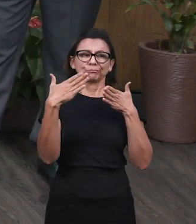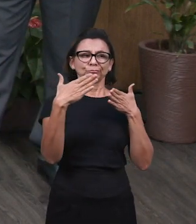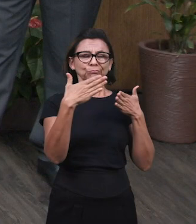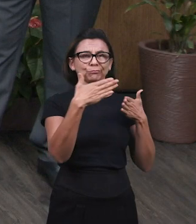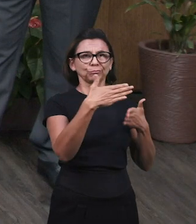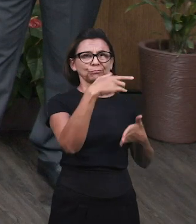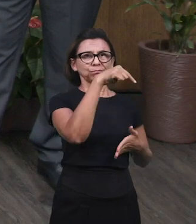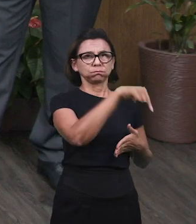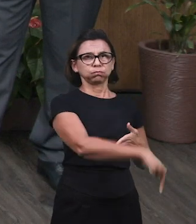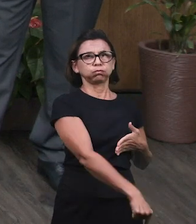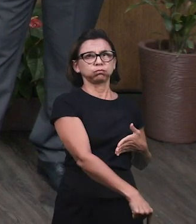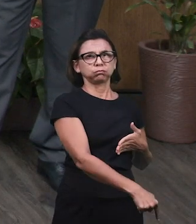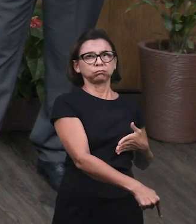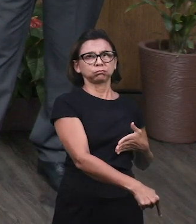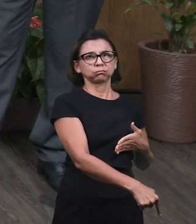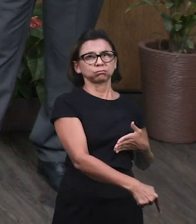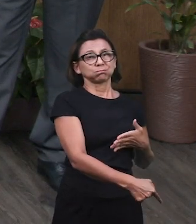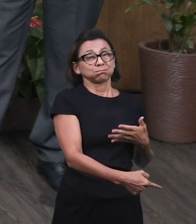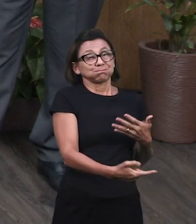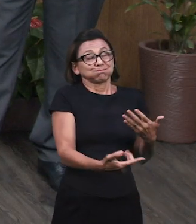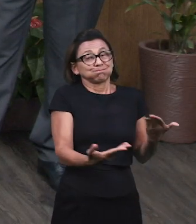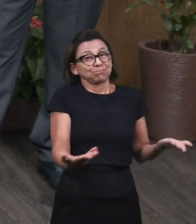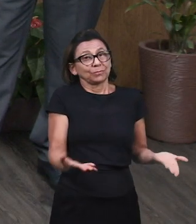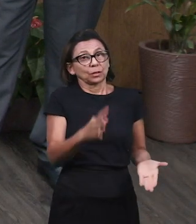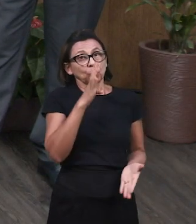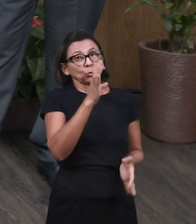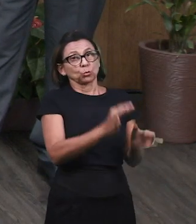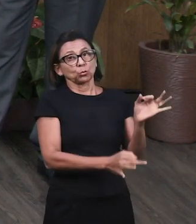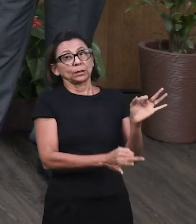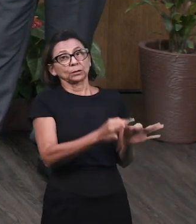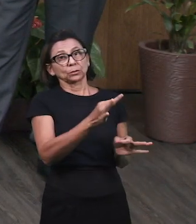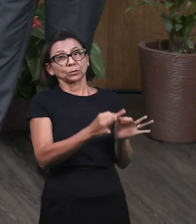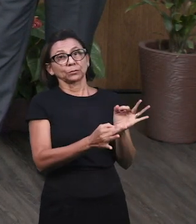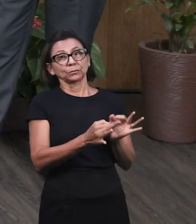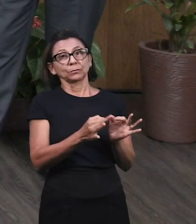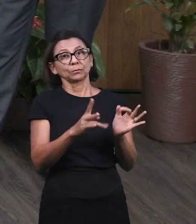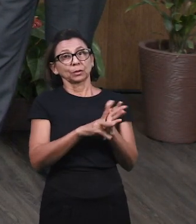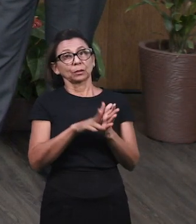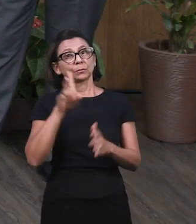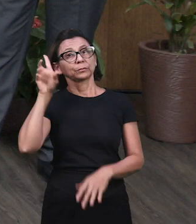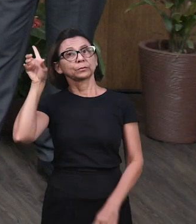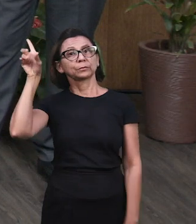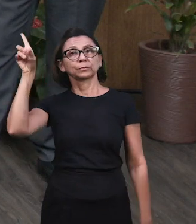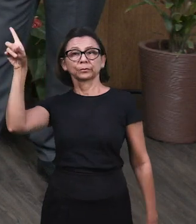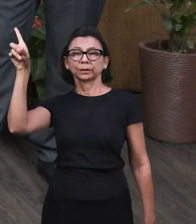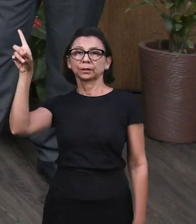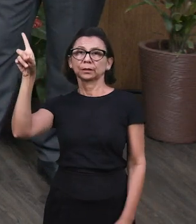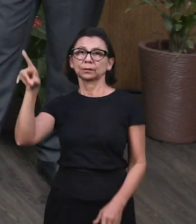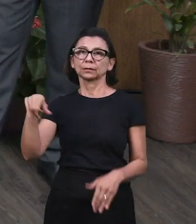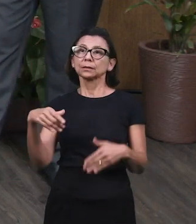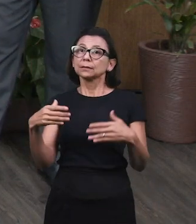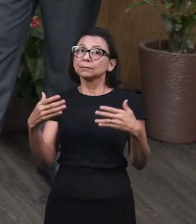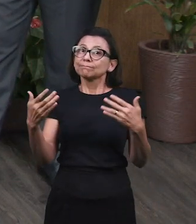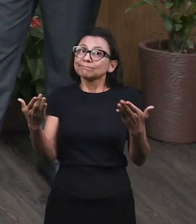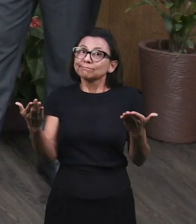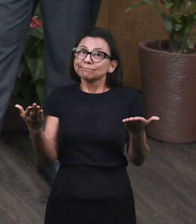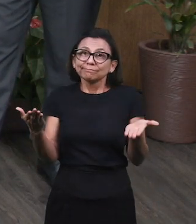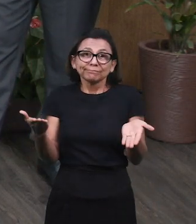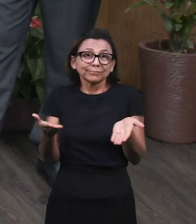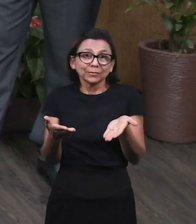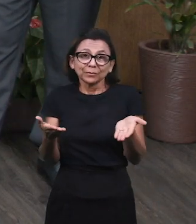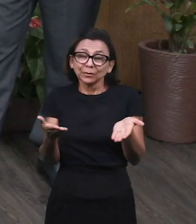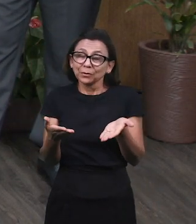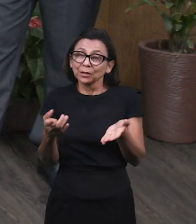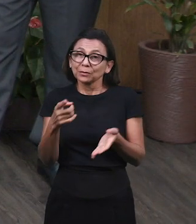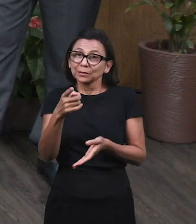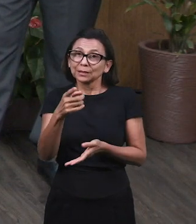Dieu. Donc, l'appel est celle-ci. On se reconnaître pécheur et